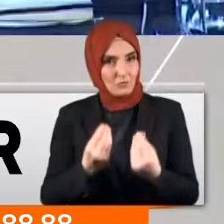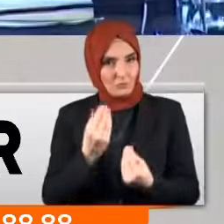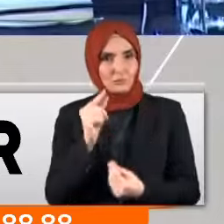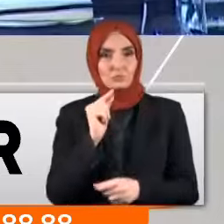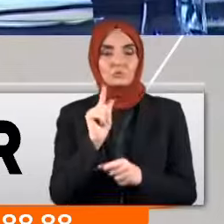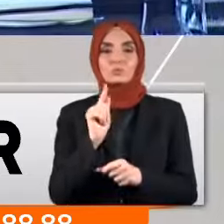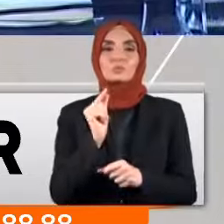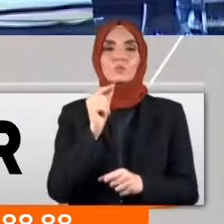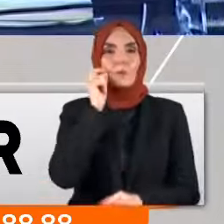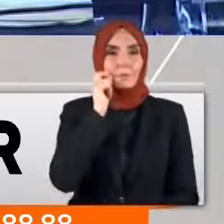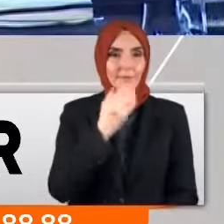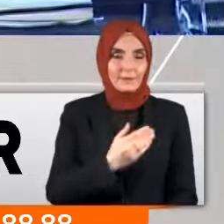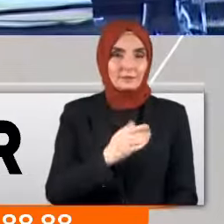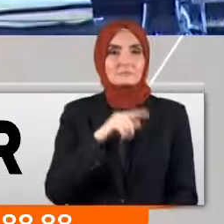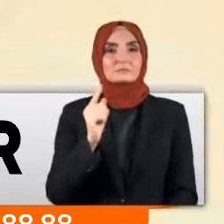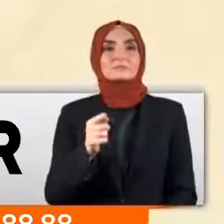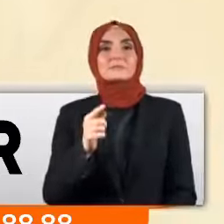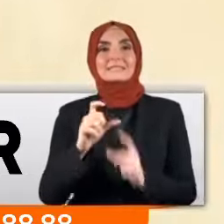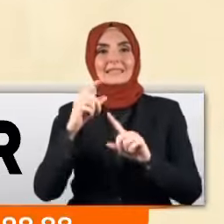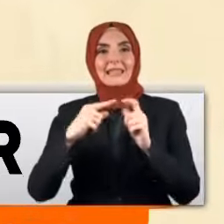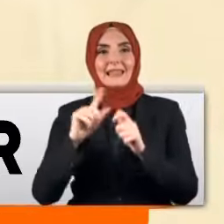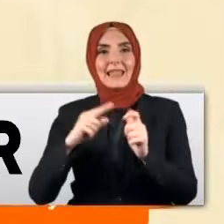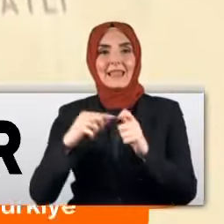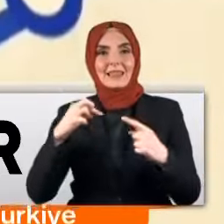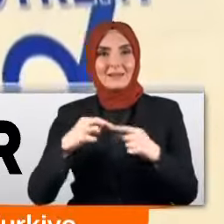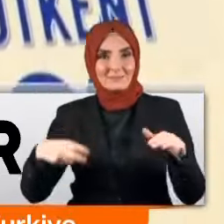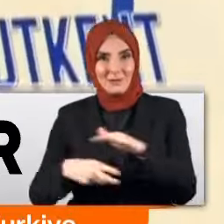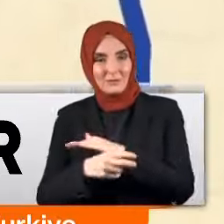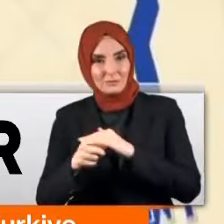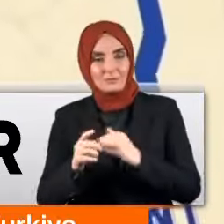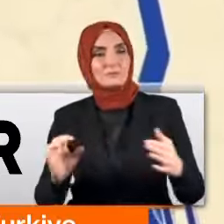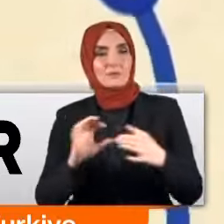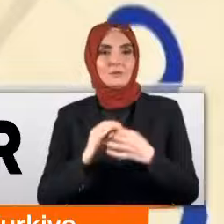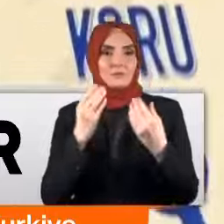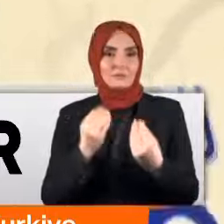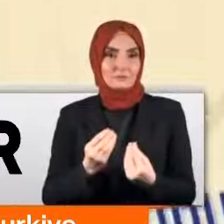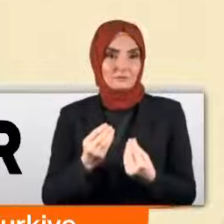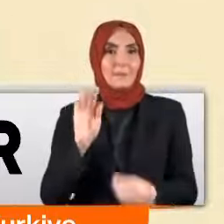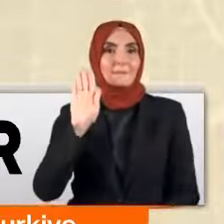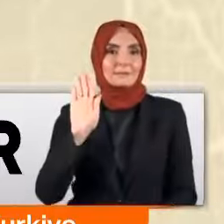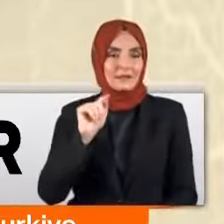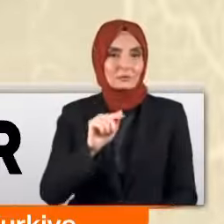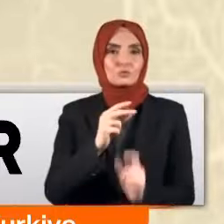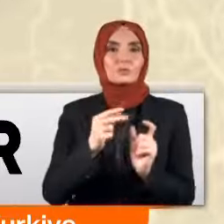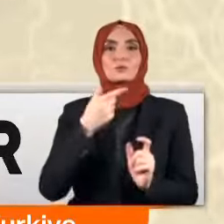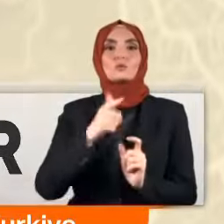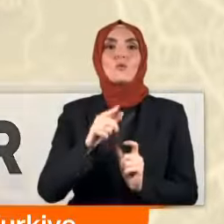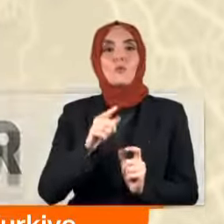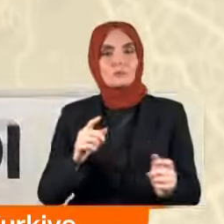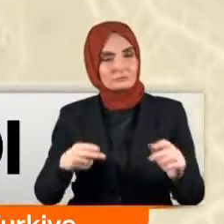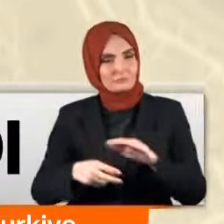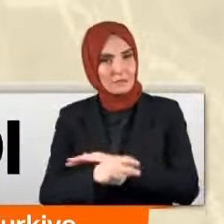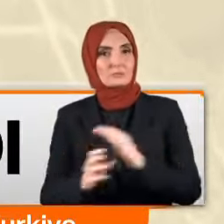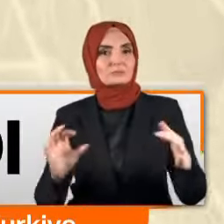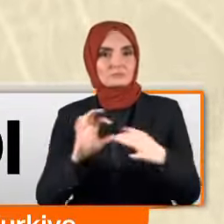Solfasol siteleri istasyonuna birleştireceğiz. Batıkent, Ümitköy metro hattını birbirine bağlayacağız. Ovacık, Etlik bir